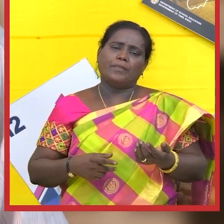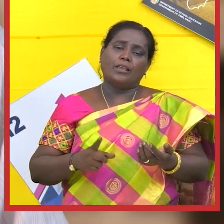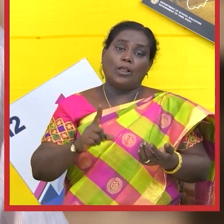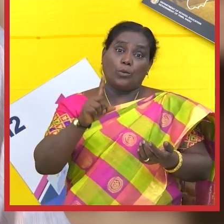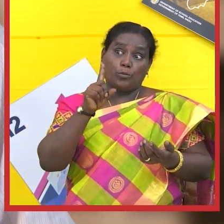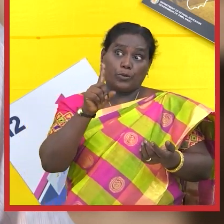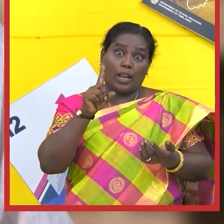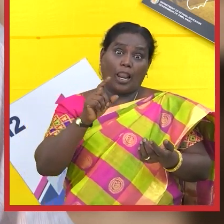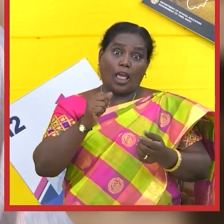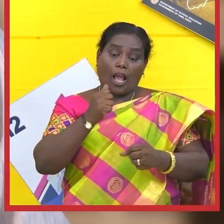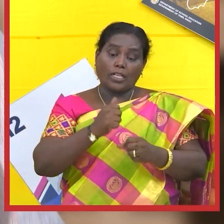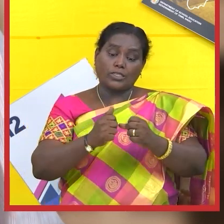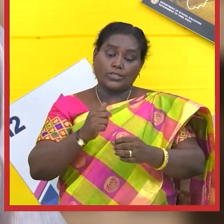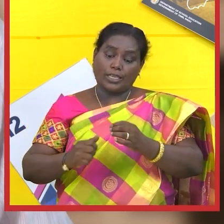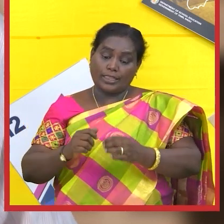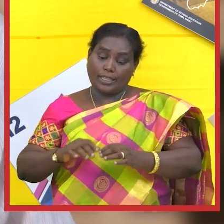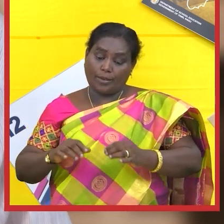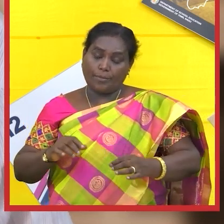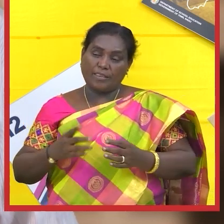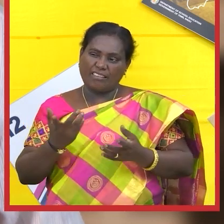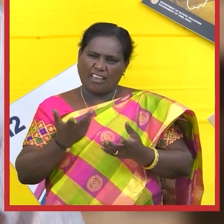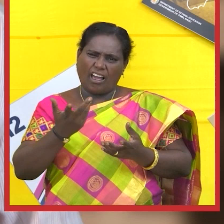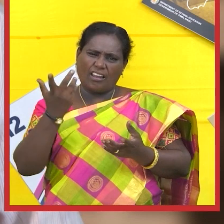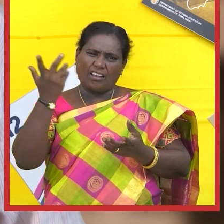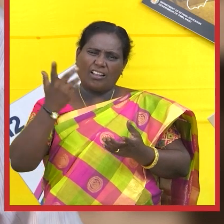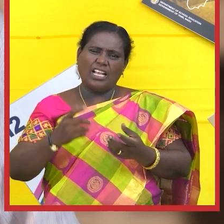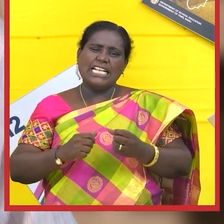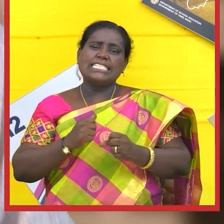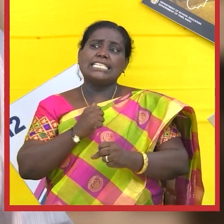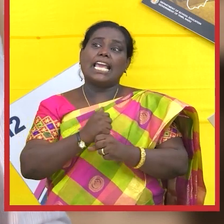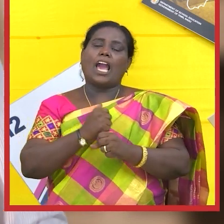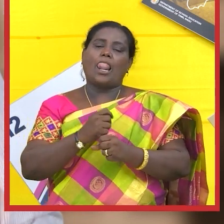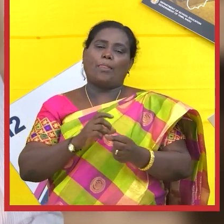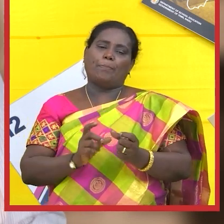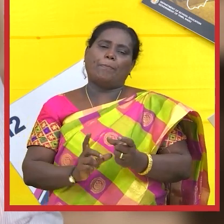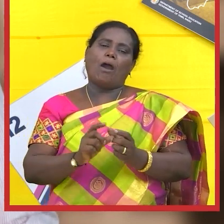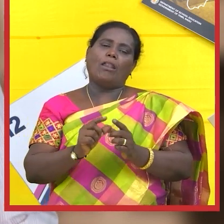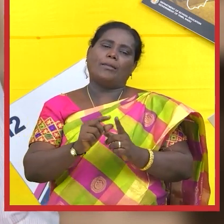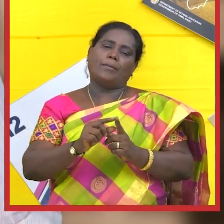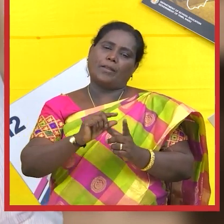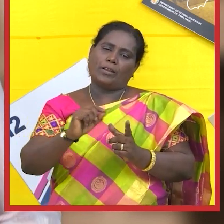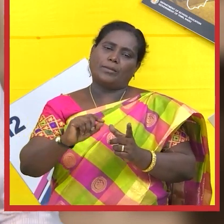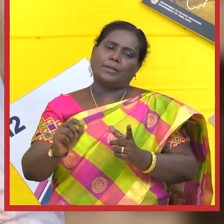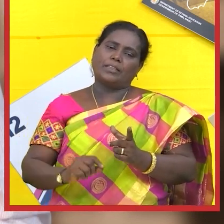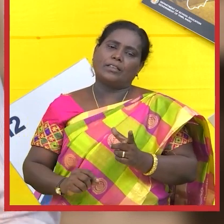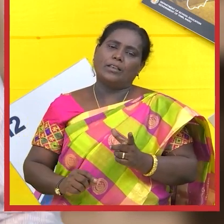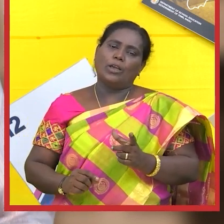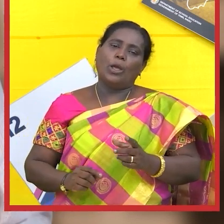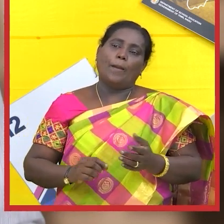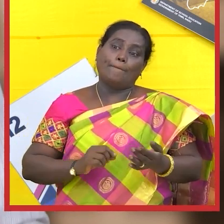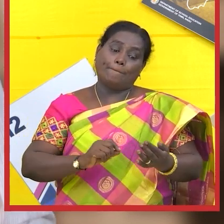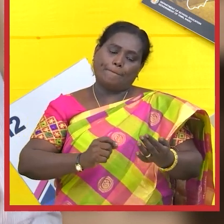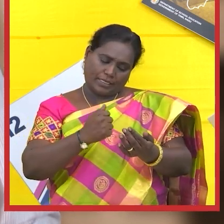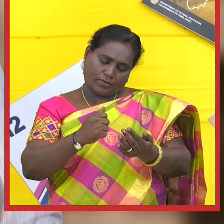இயந்திரம் யாரால் அறிமுகப்படுத்தப்பட்டது என்றால் சீகன் பால்கு என்பவரால் அறிமுகப்படுத்தப்பட்டது என்று சொல்லலாம். ஆக பயிற்சி